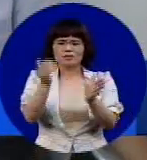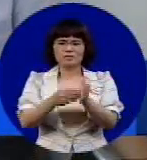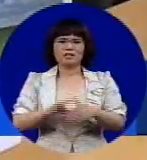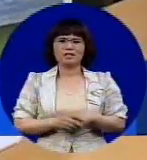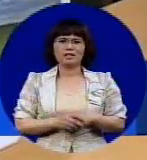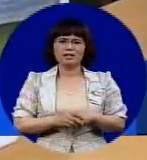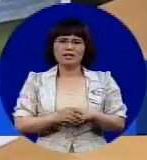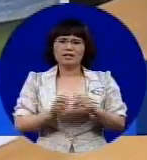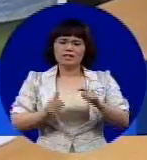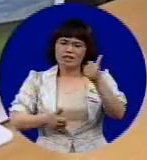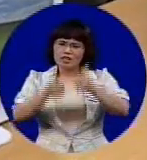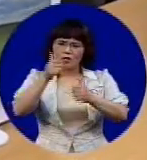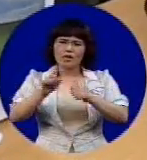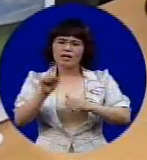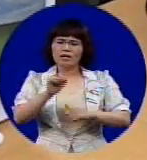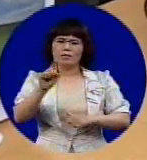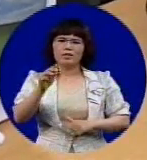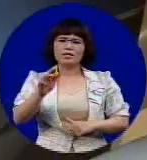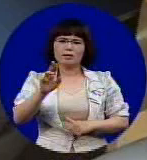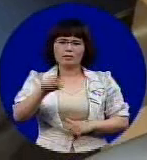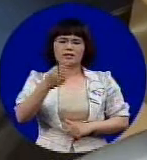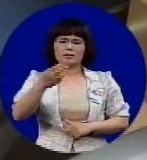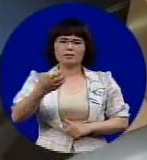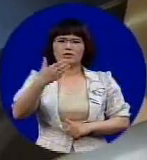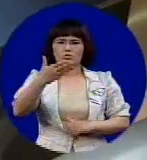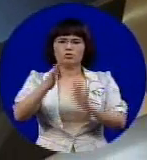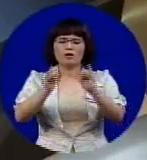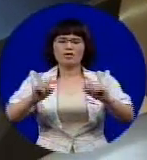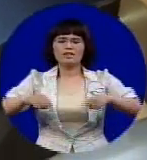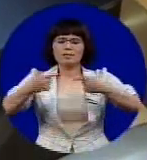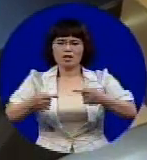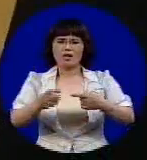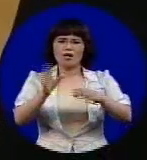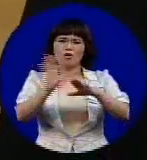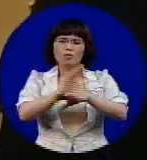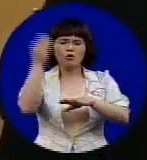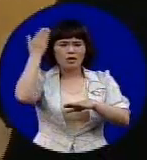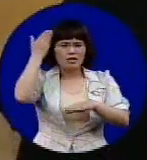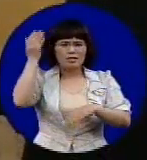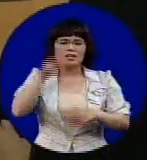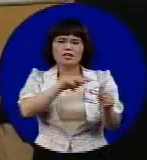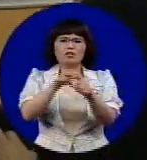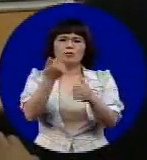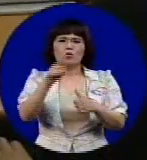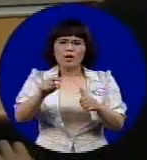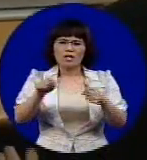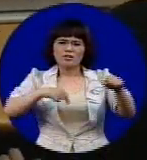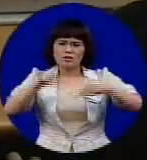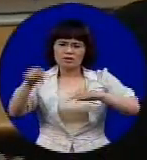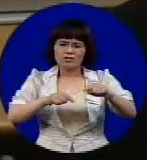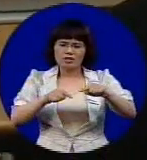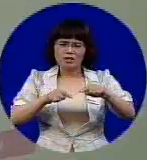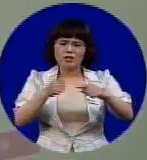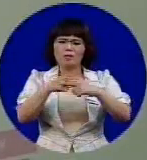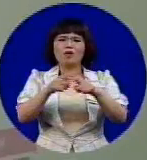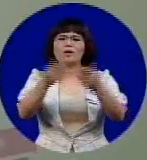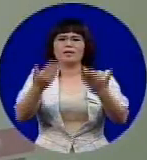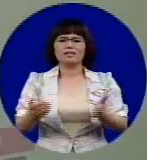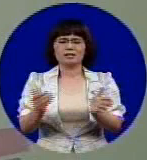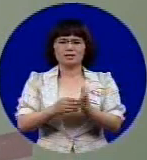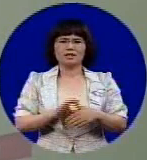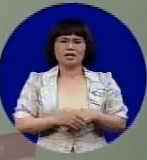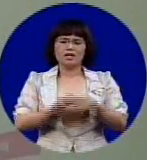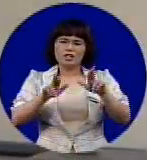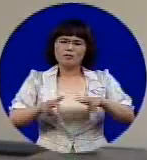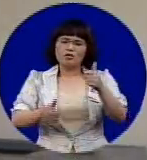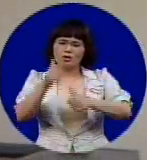전산교육장에서 개최됐습니다. 이날 대회에는 139명의 공무원이 참가해 IT 관련 상식과 정보화 정책 역량 등을